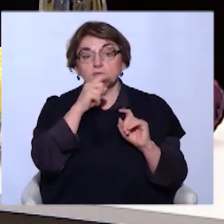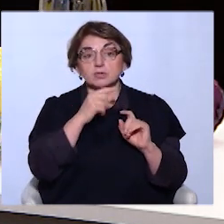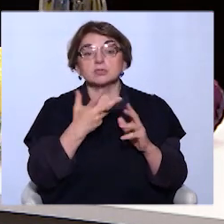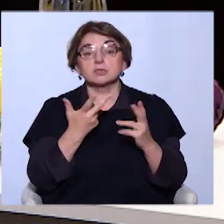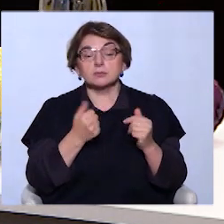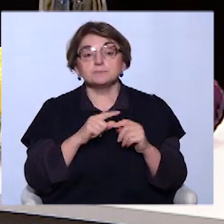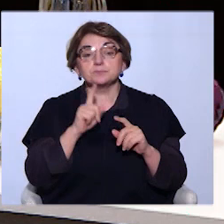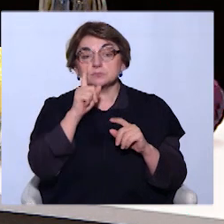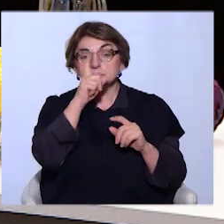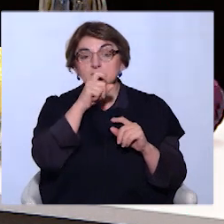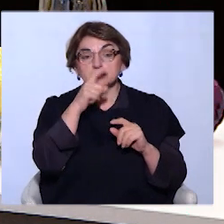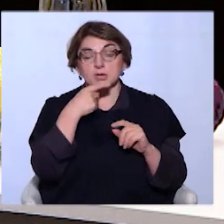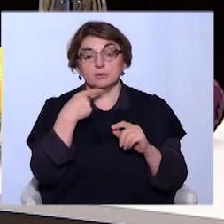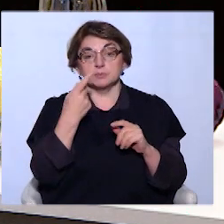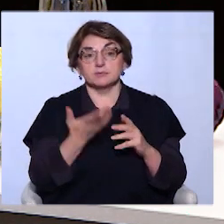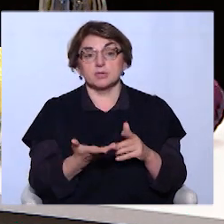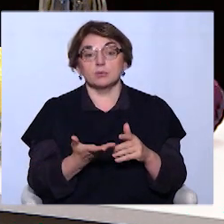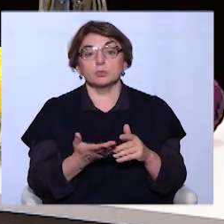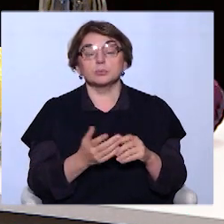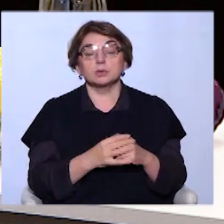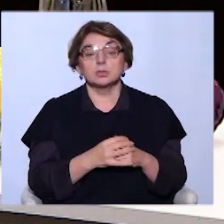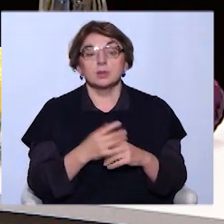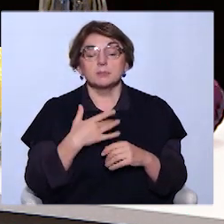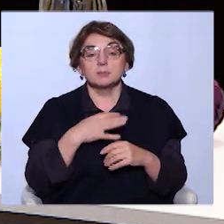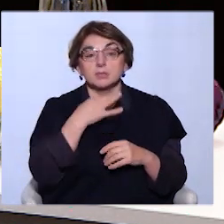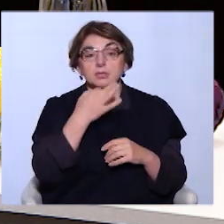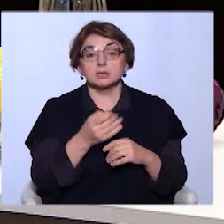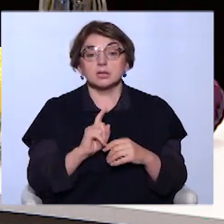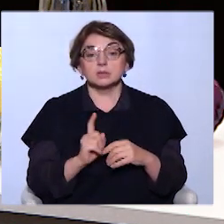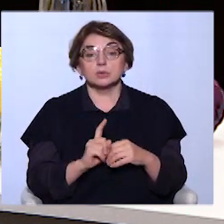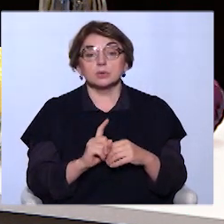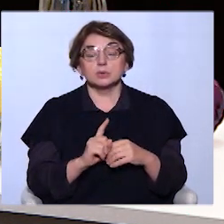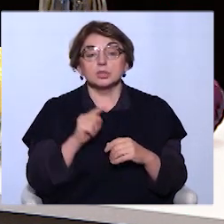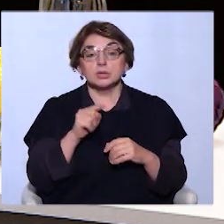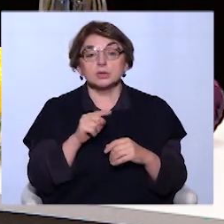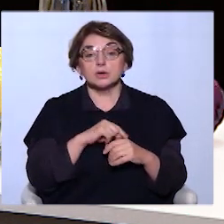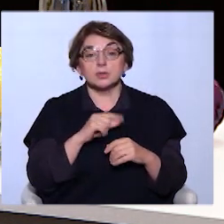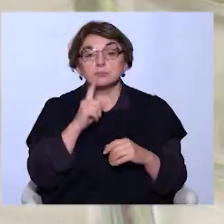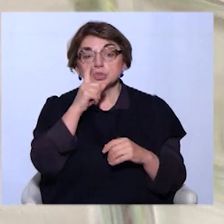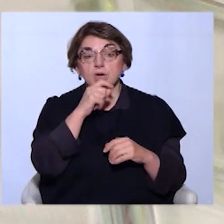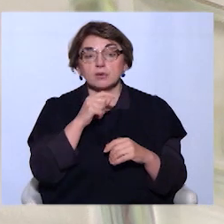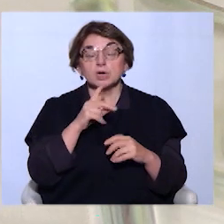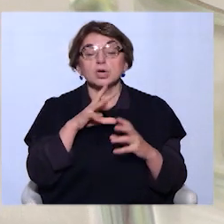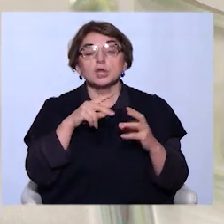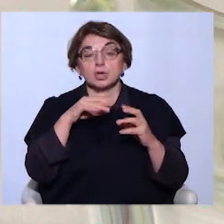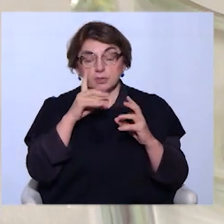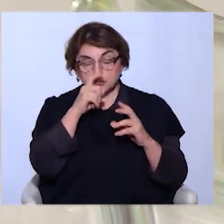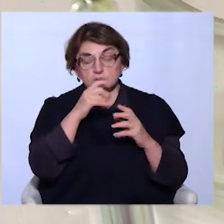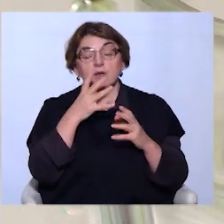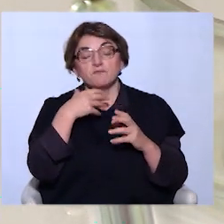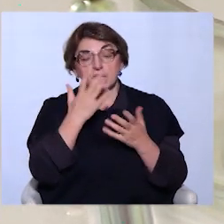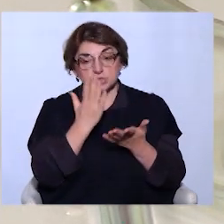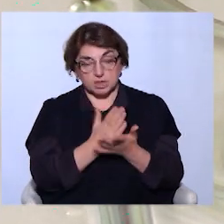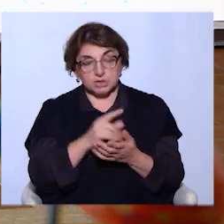დიახ, საუბრობთ მჟავებზე სწორად და მინდა გითხრათ, რომ ლიმონში ლიმონმჟავა, ვაშლში